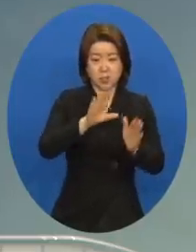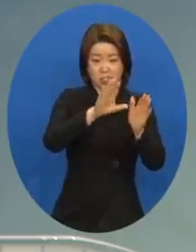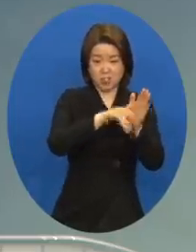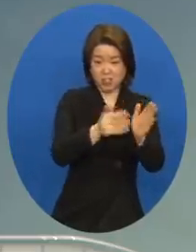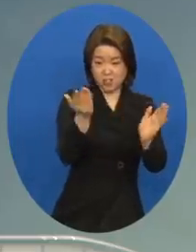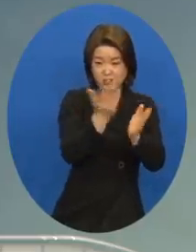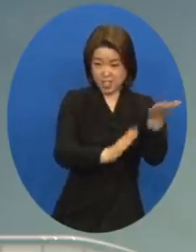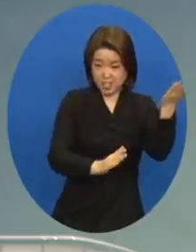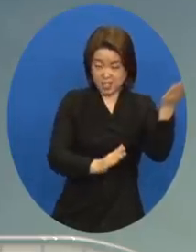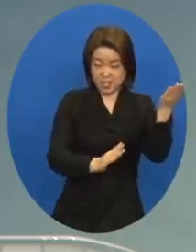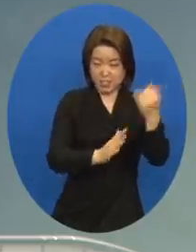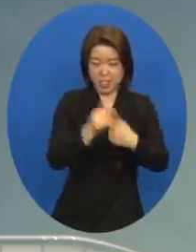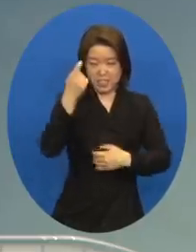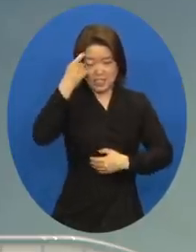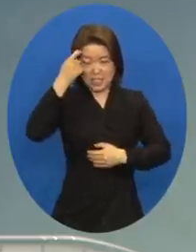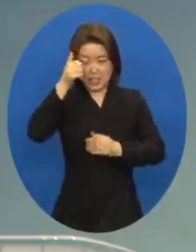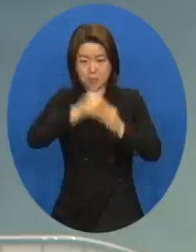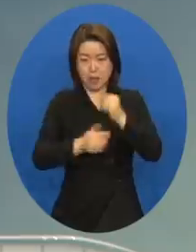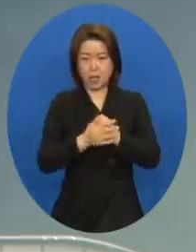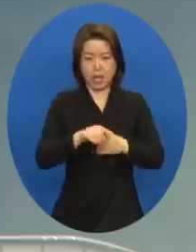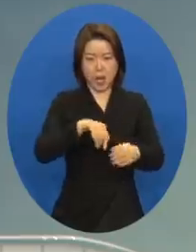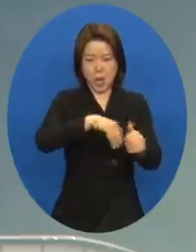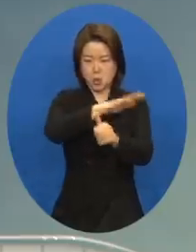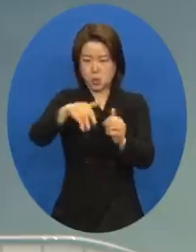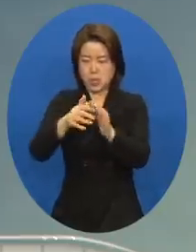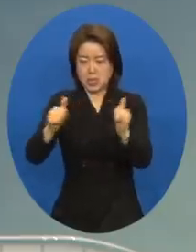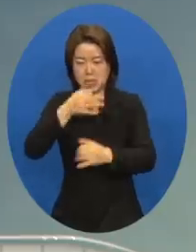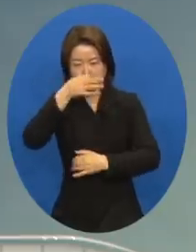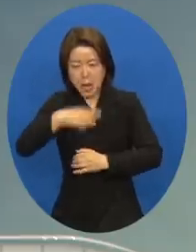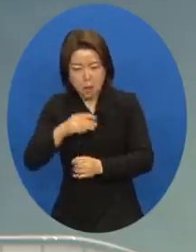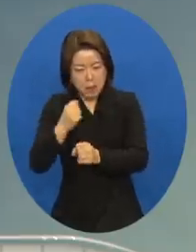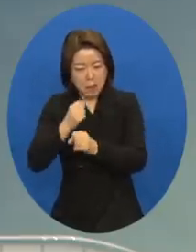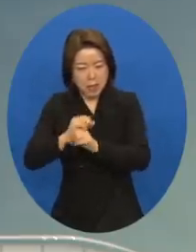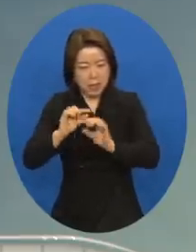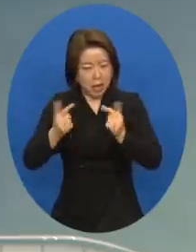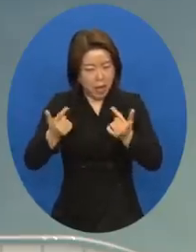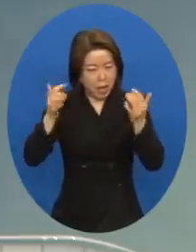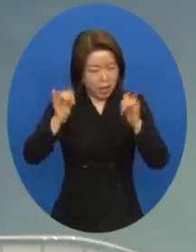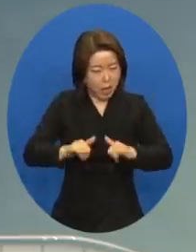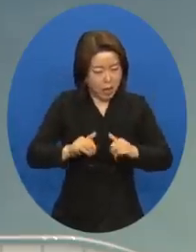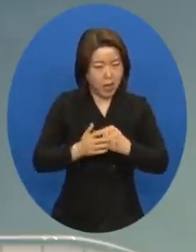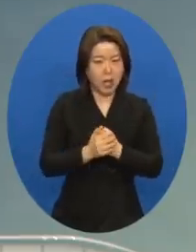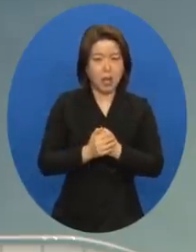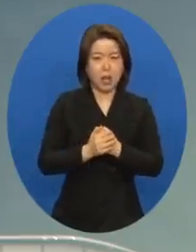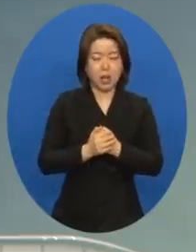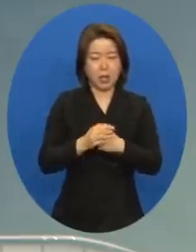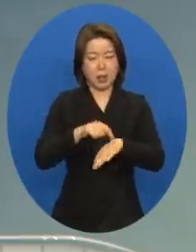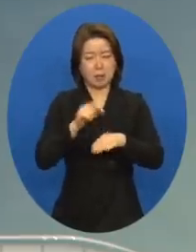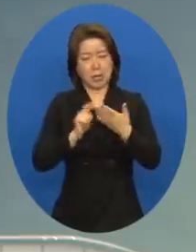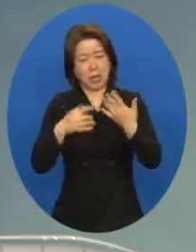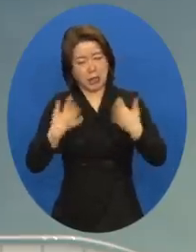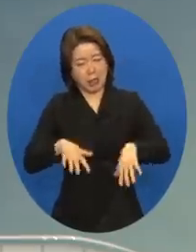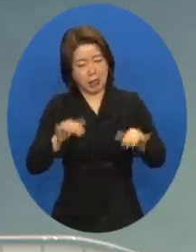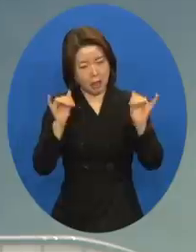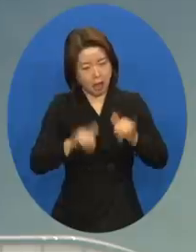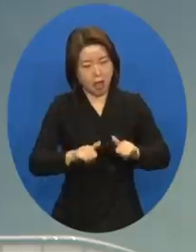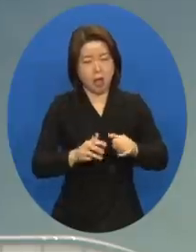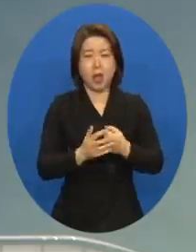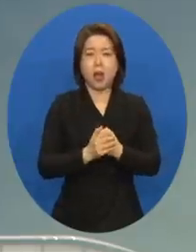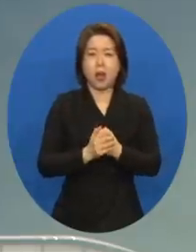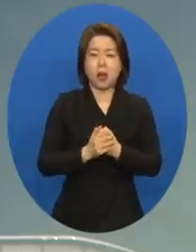생각에 빠져서 사람들을 힘들게 하지는 않을까? 심약해지지는 않을까?